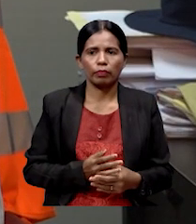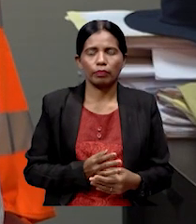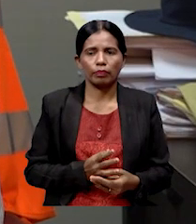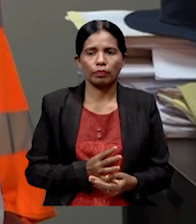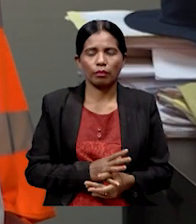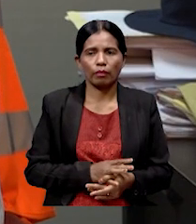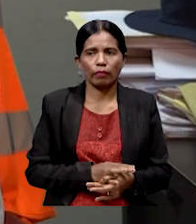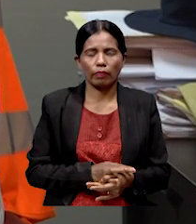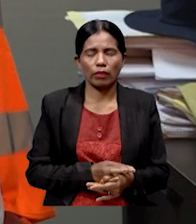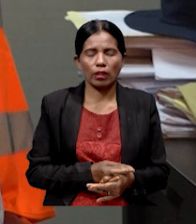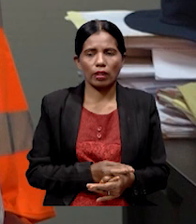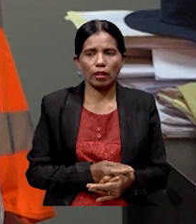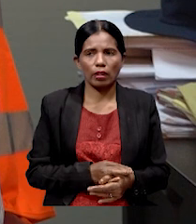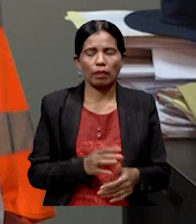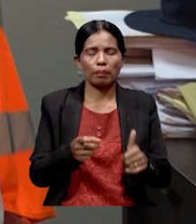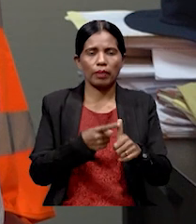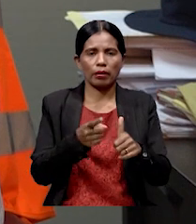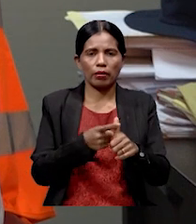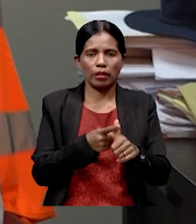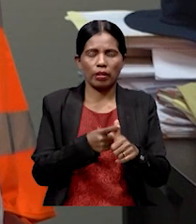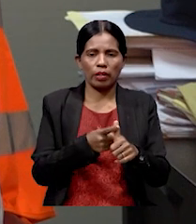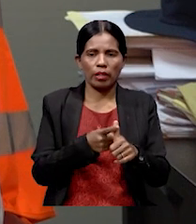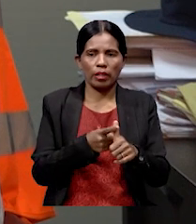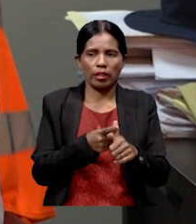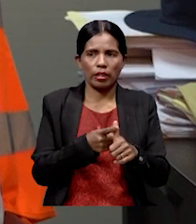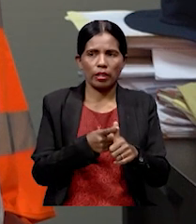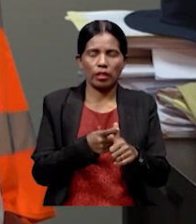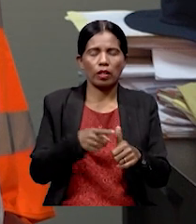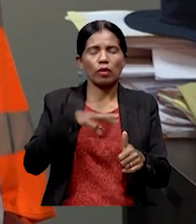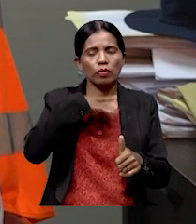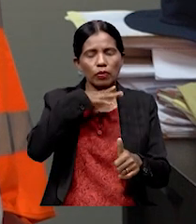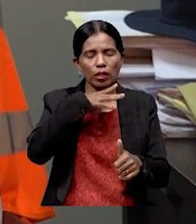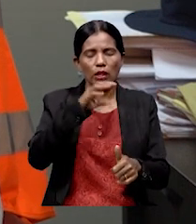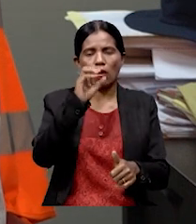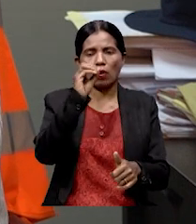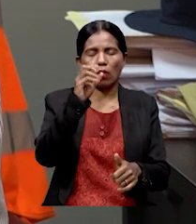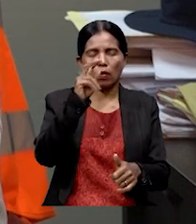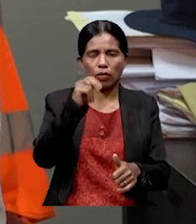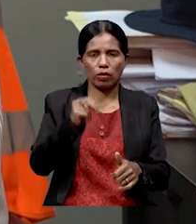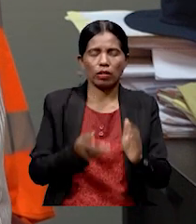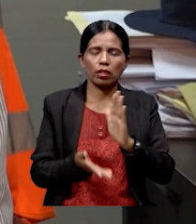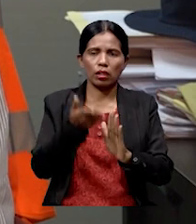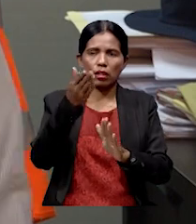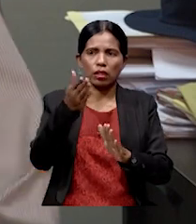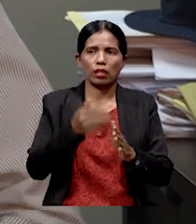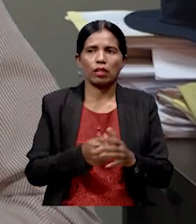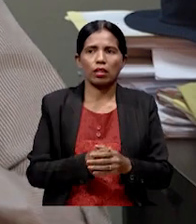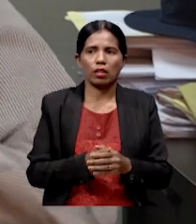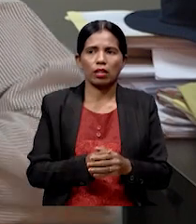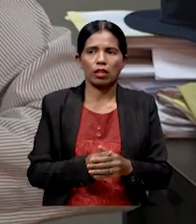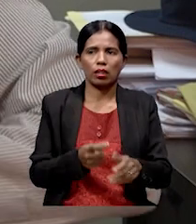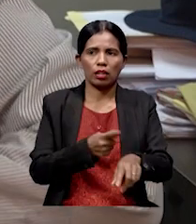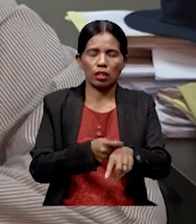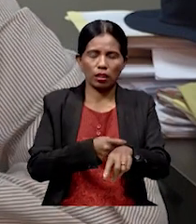Primeiro, ni quando liu ninia fo erga meraknet liu mil inti u, técnico sir